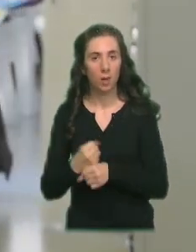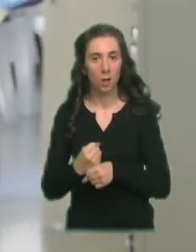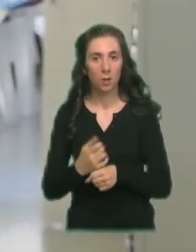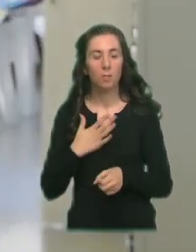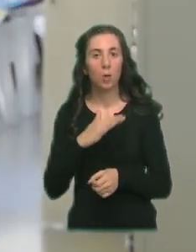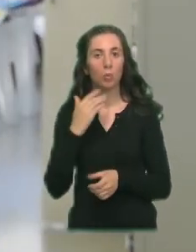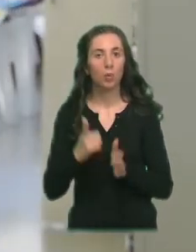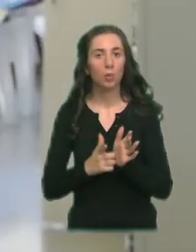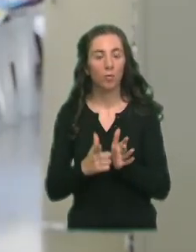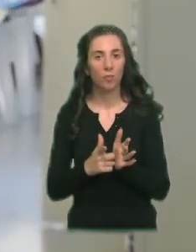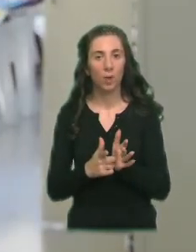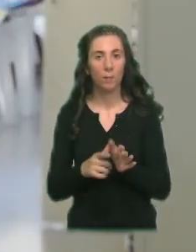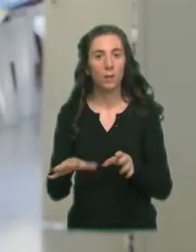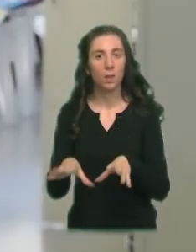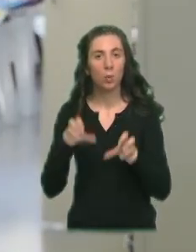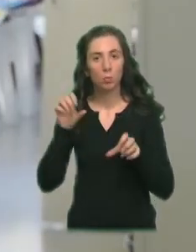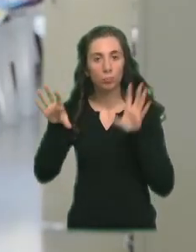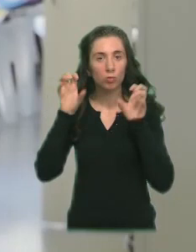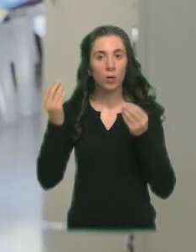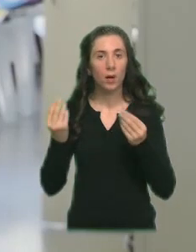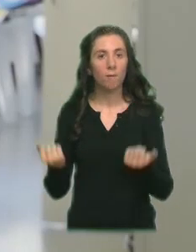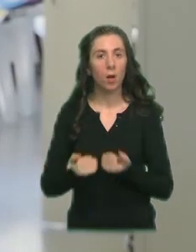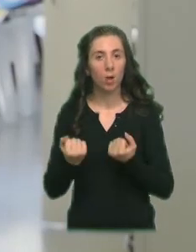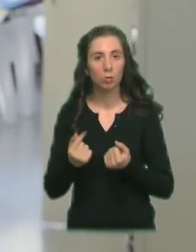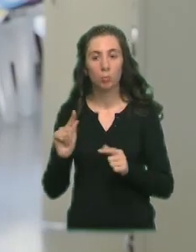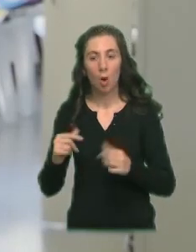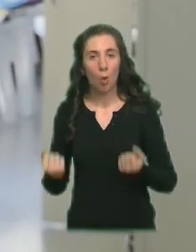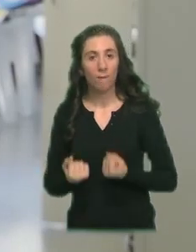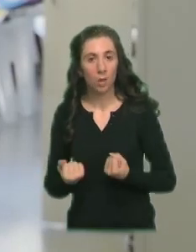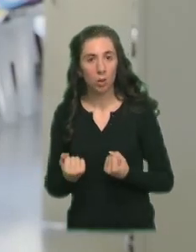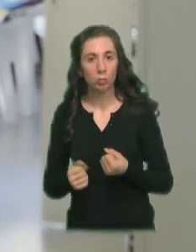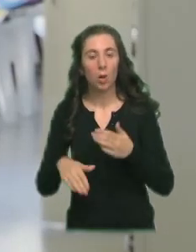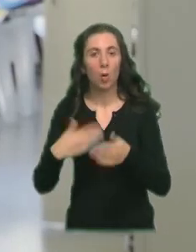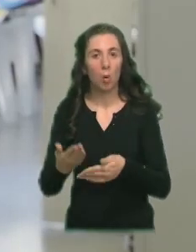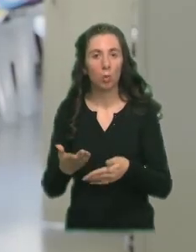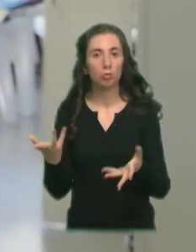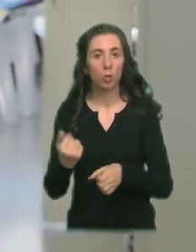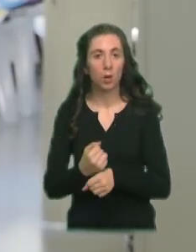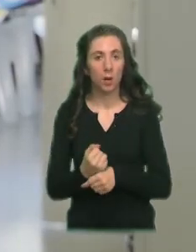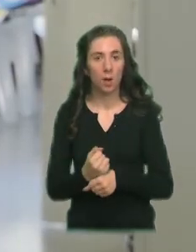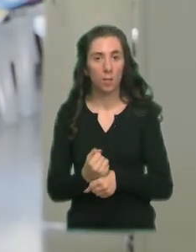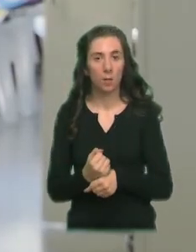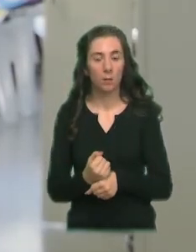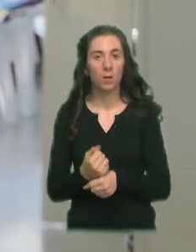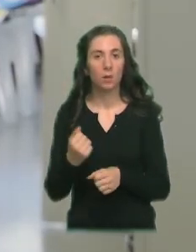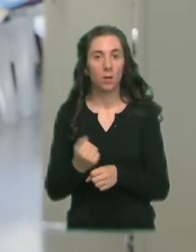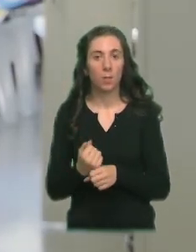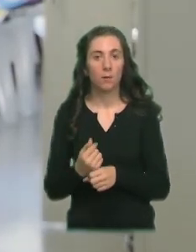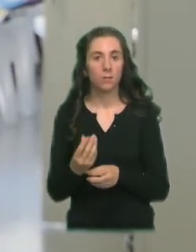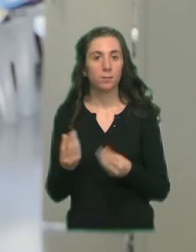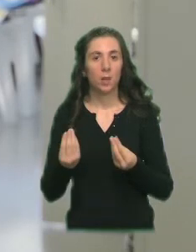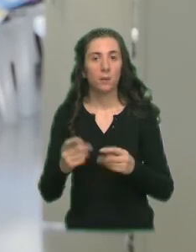radu i da imaju dovoljno vremena da usvoje neku aktivnost, da se izvježbaju i da onda ono što naprave, da zapravo